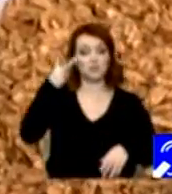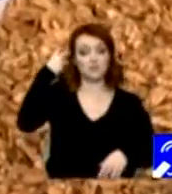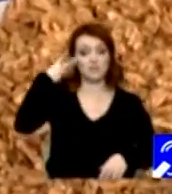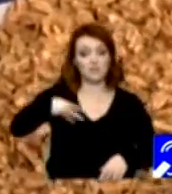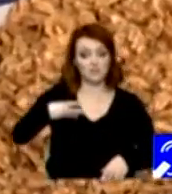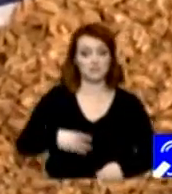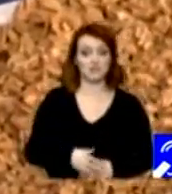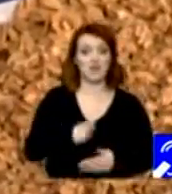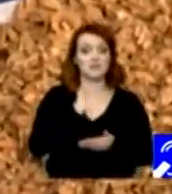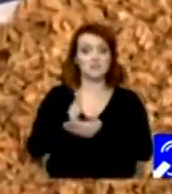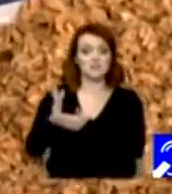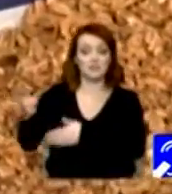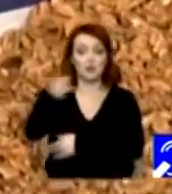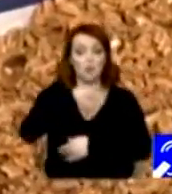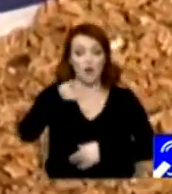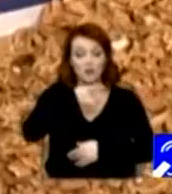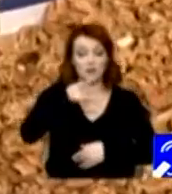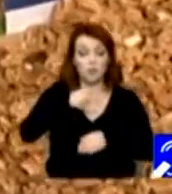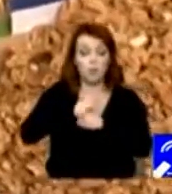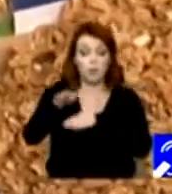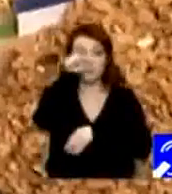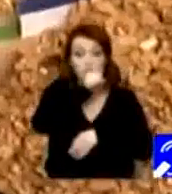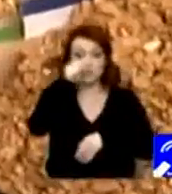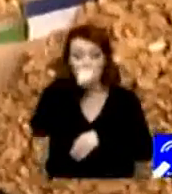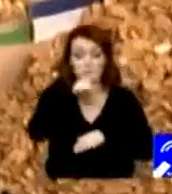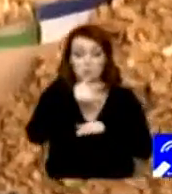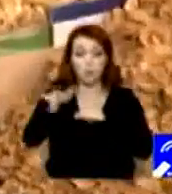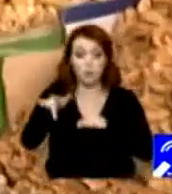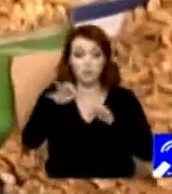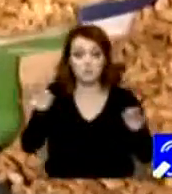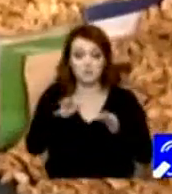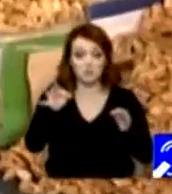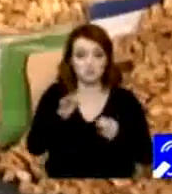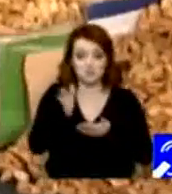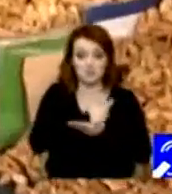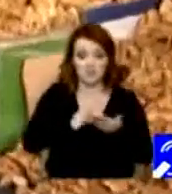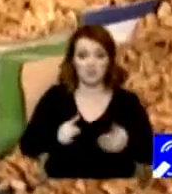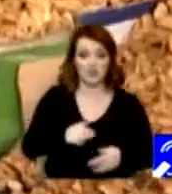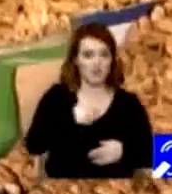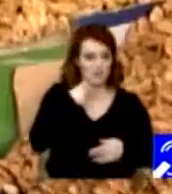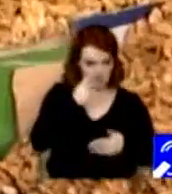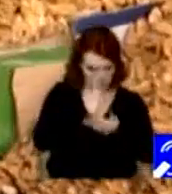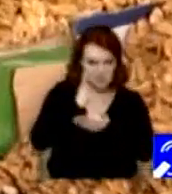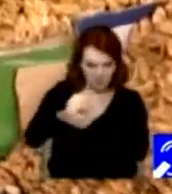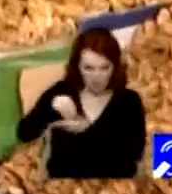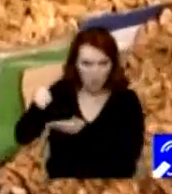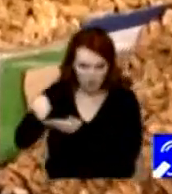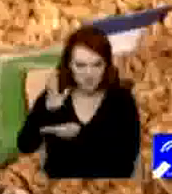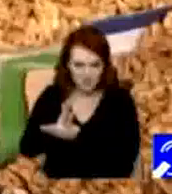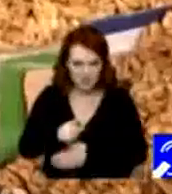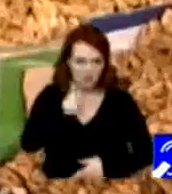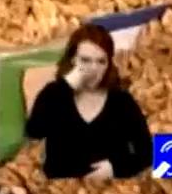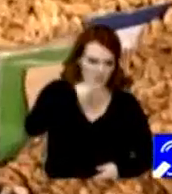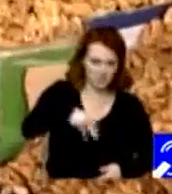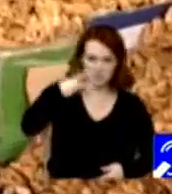care o înghețată nu ca nu esti și pune cineva că vedem aici prețuri de la 100 până la 100 200 să